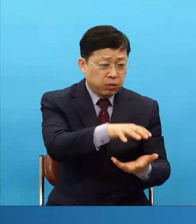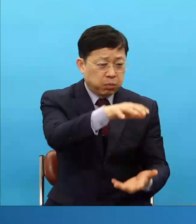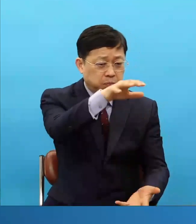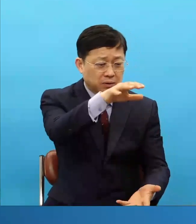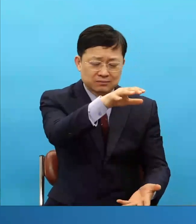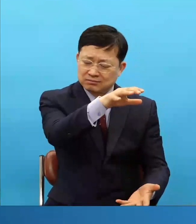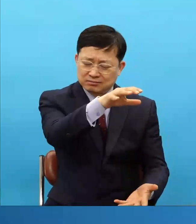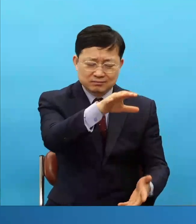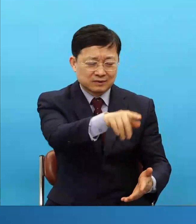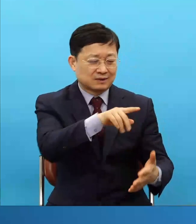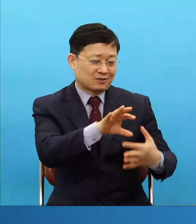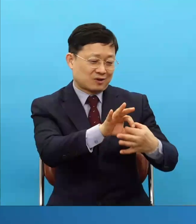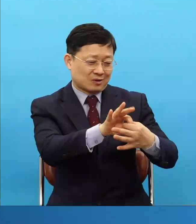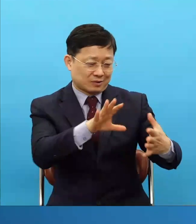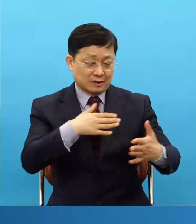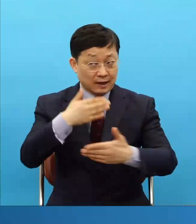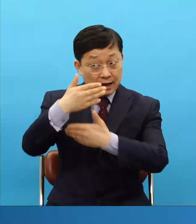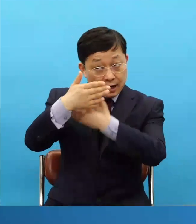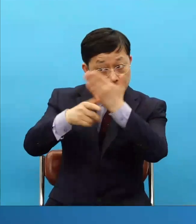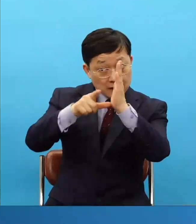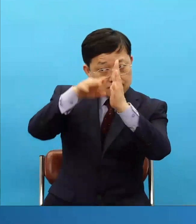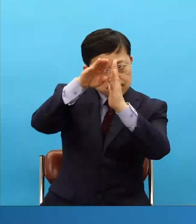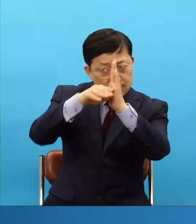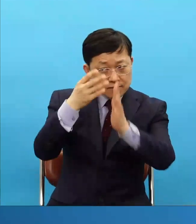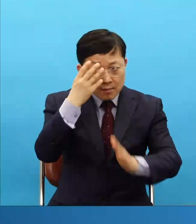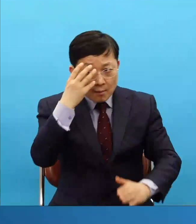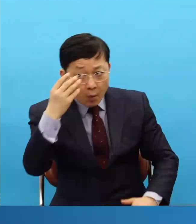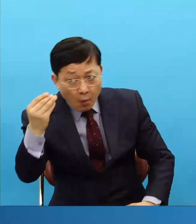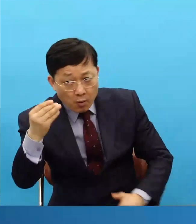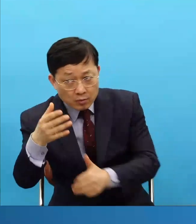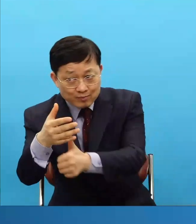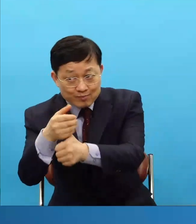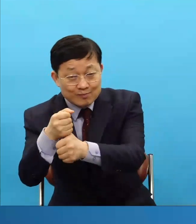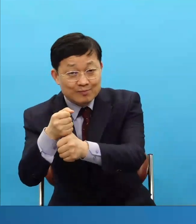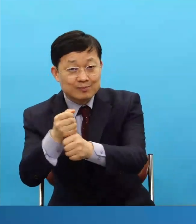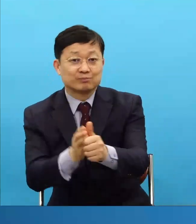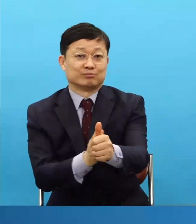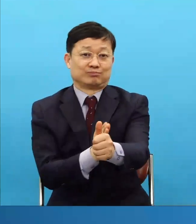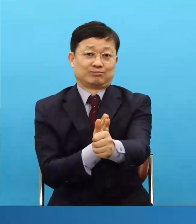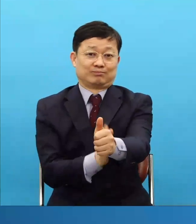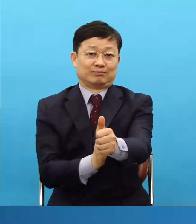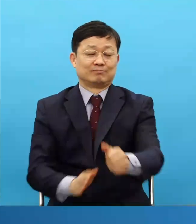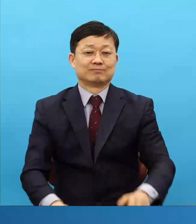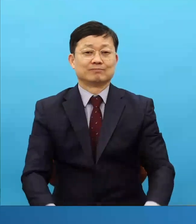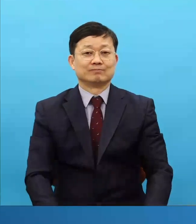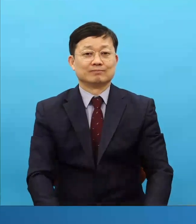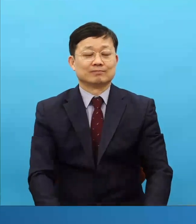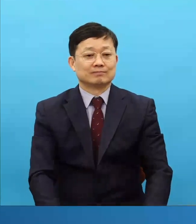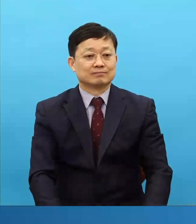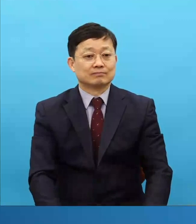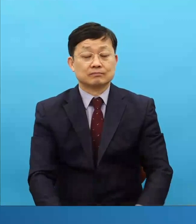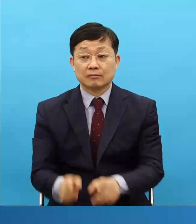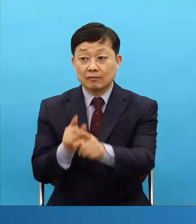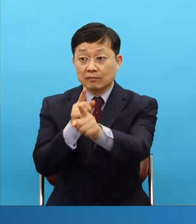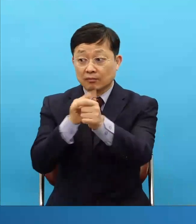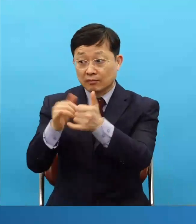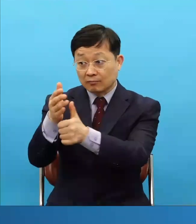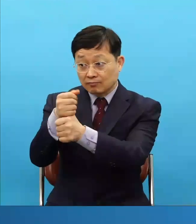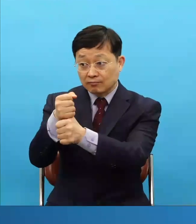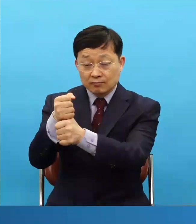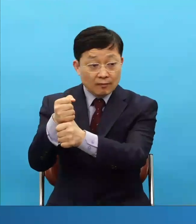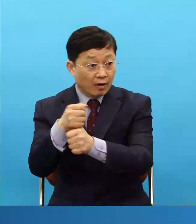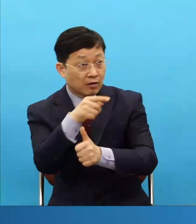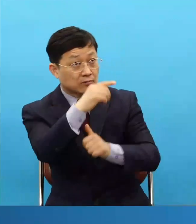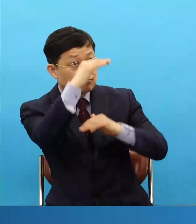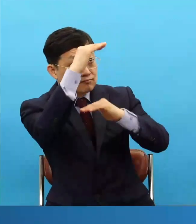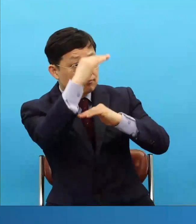talk about the crises, but you have to talk about God's time schedule. 다시 얘기합니다. Now, once again, let me 언약 say 잡았을 때는 어떻게 하면 됩니까? 이렇게 하면 돼요. that how can you